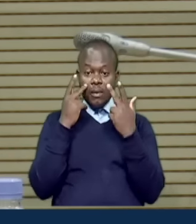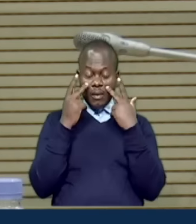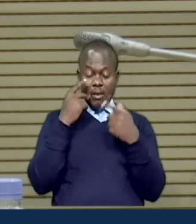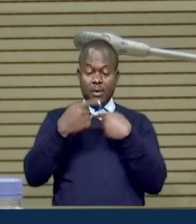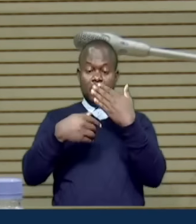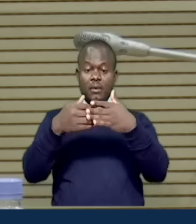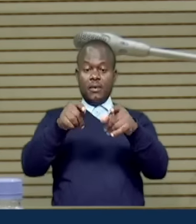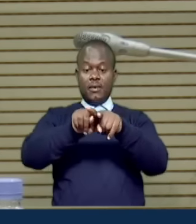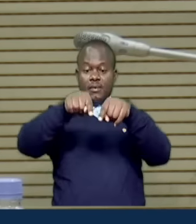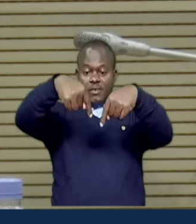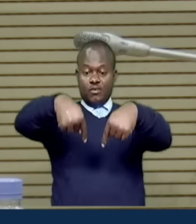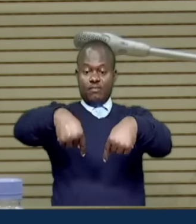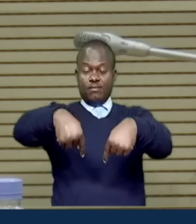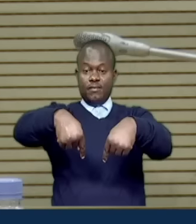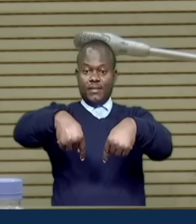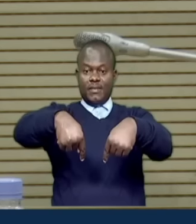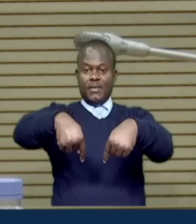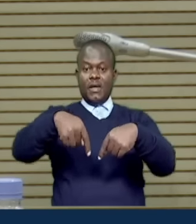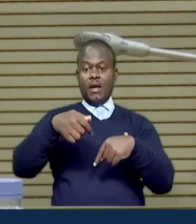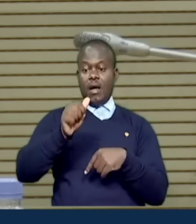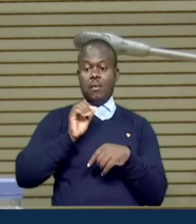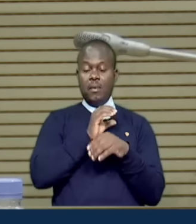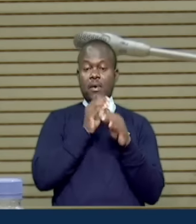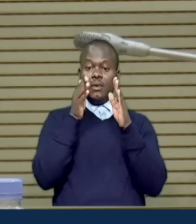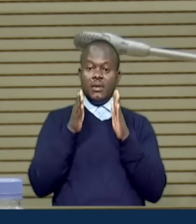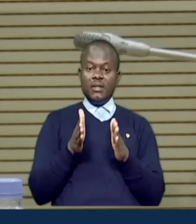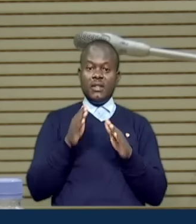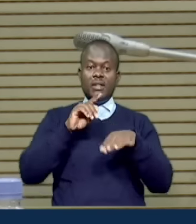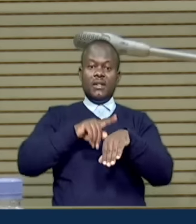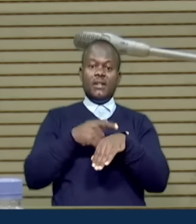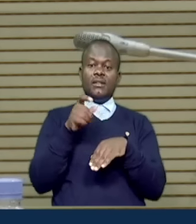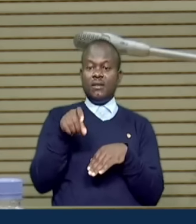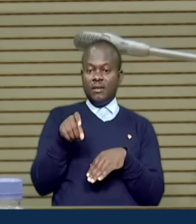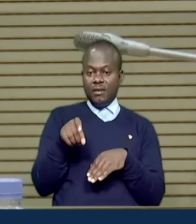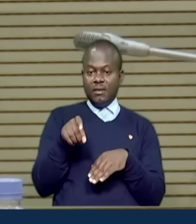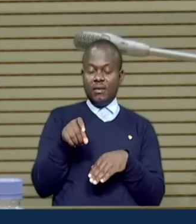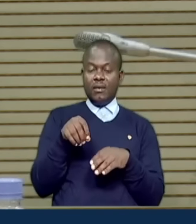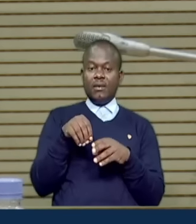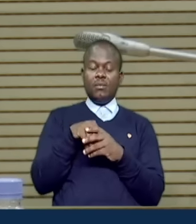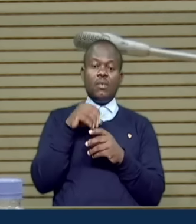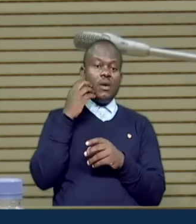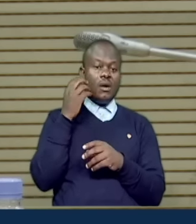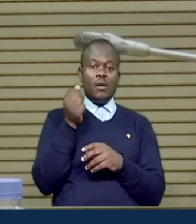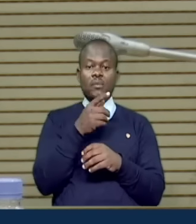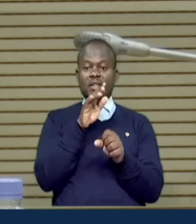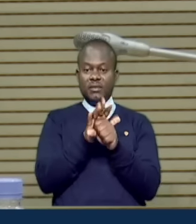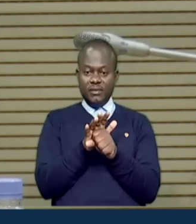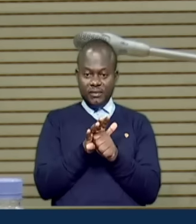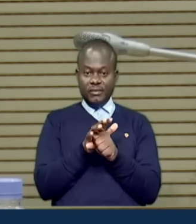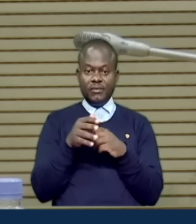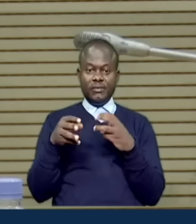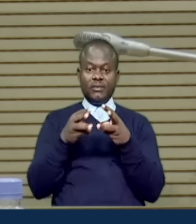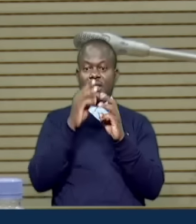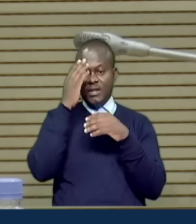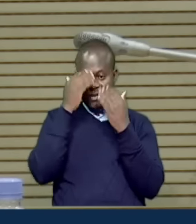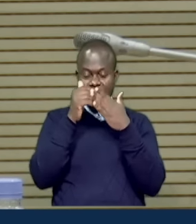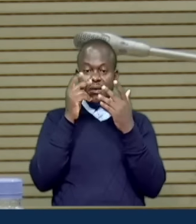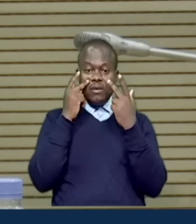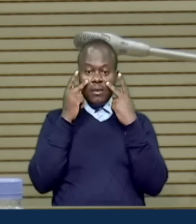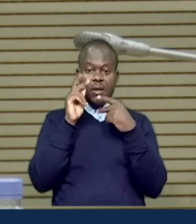nk'uko bimeze uyu munsi abo bakomiseri igihe wabakeneramo n'amezi menshi ku buryo kugira ngo ubone